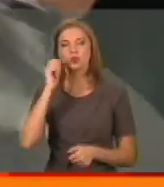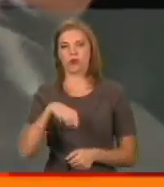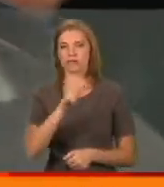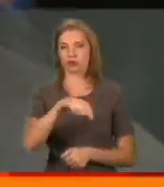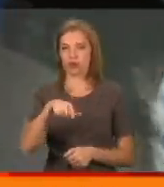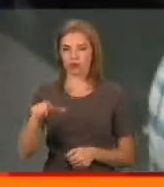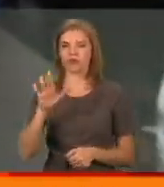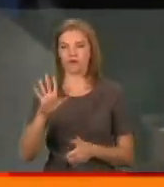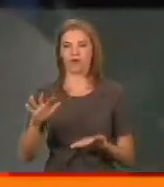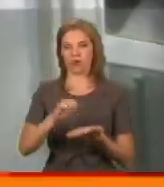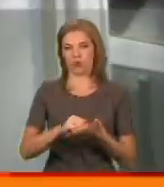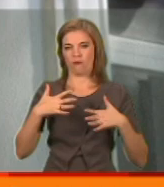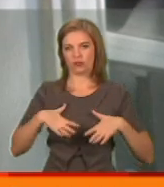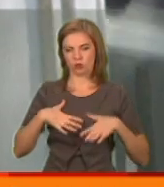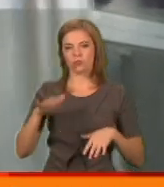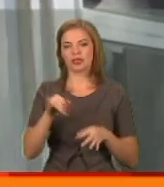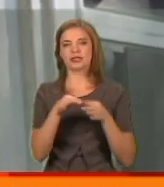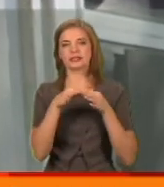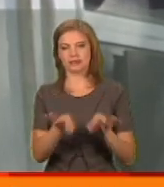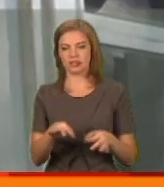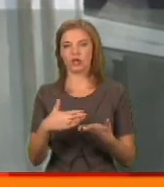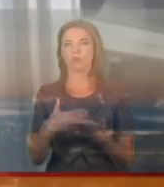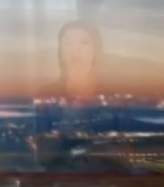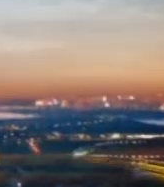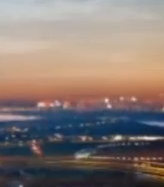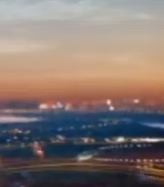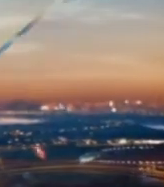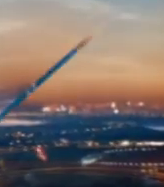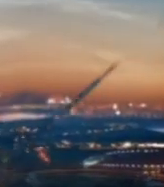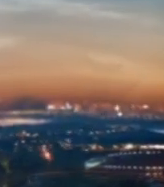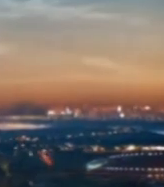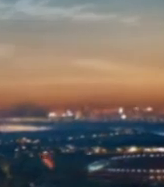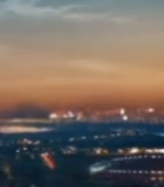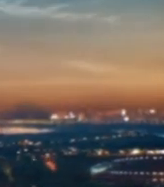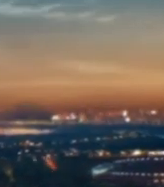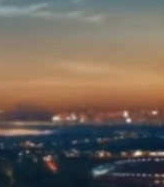українських громадян в окупованому Криму та звільнила політичних в'язнів.